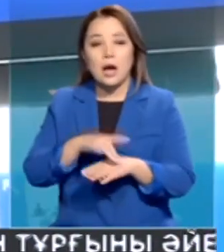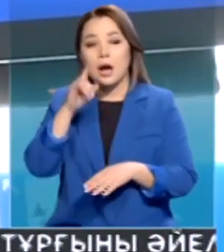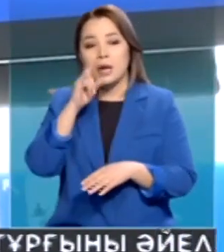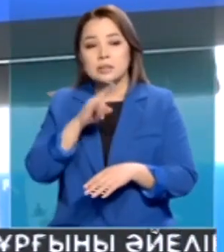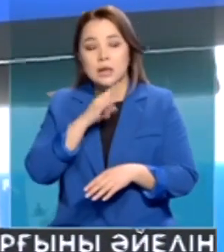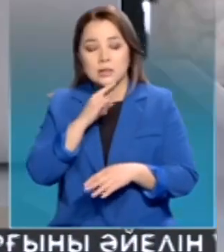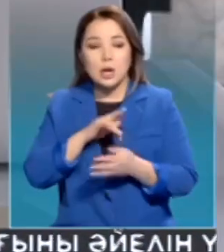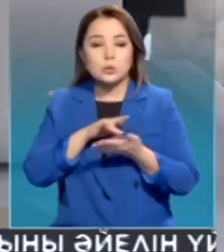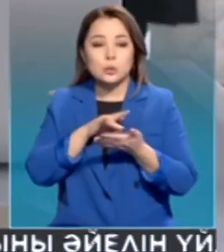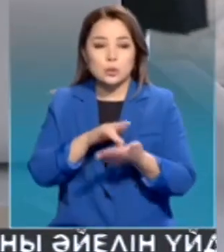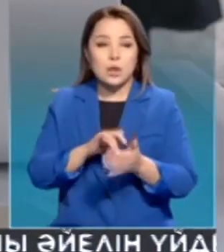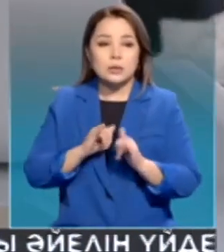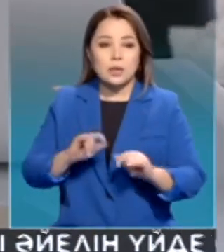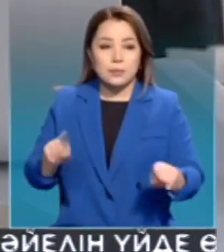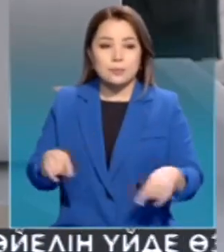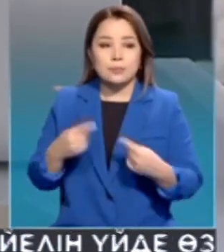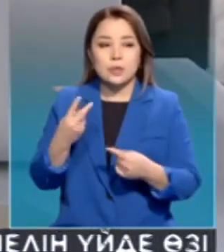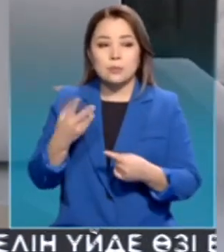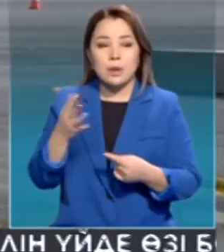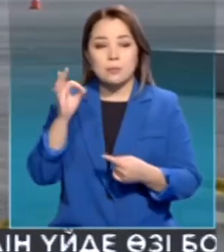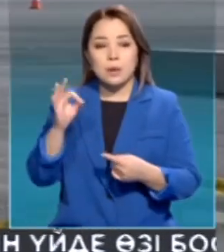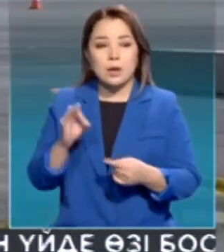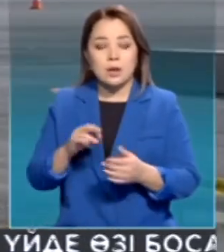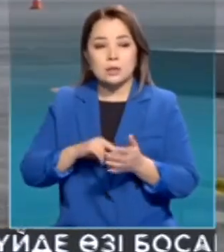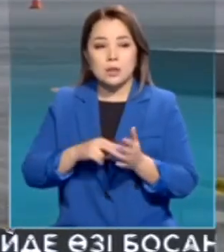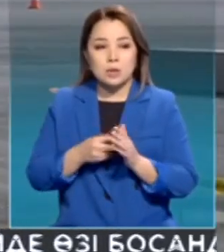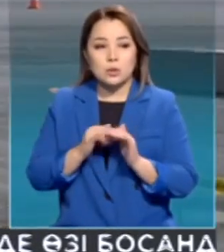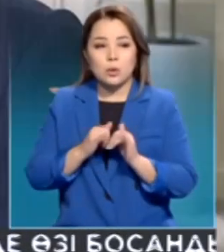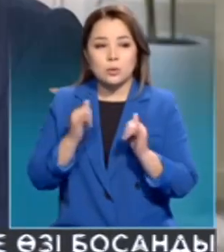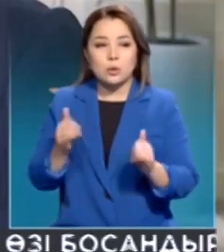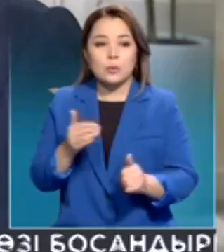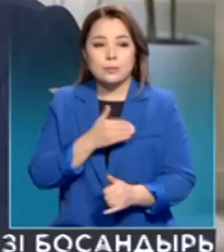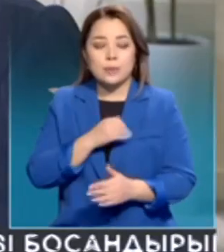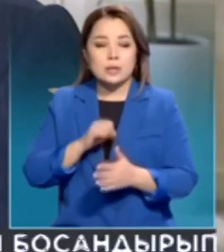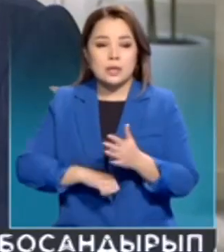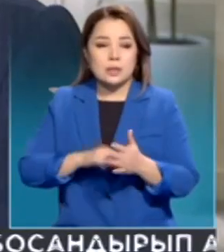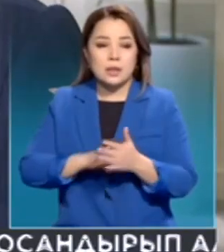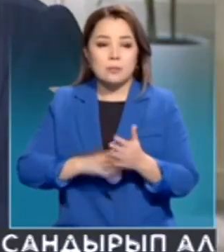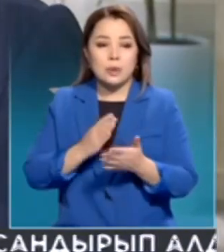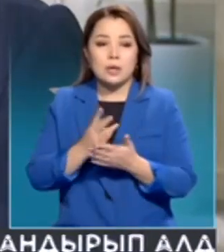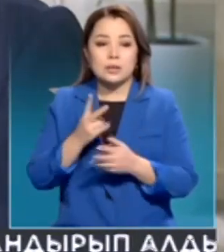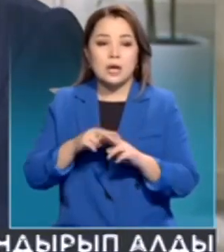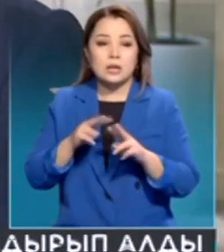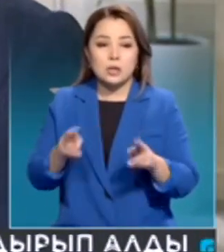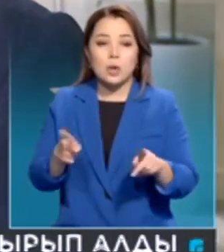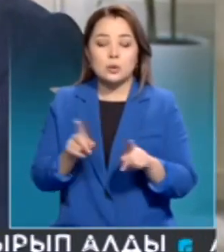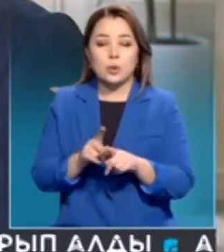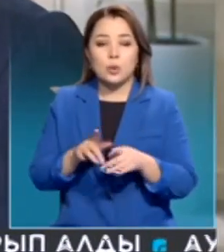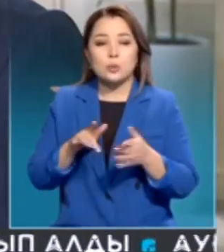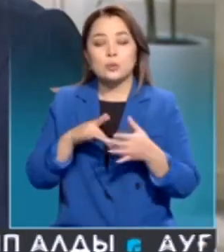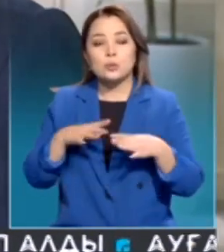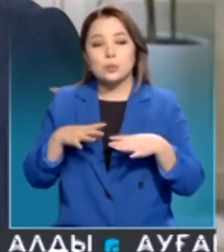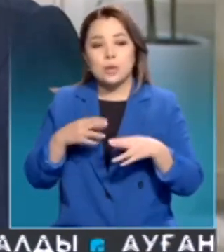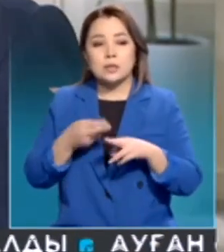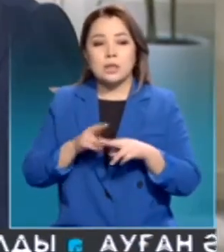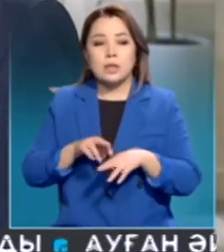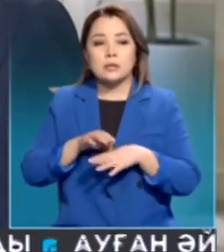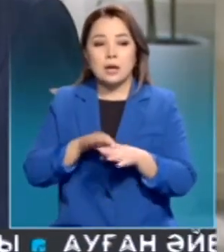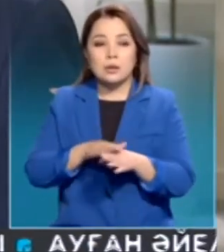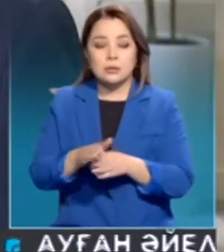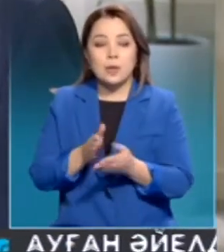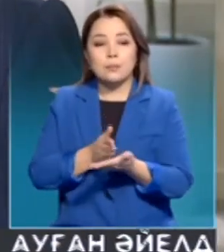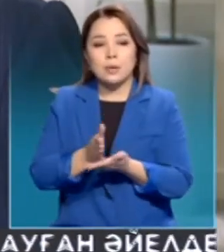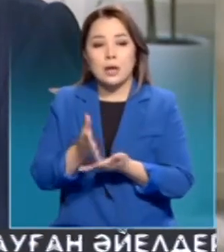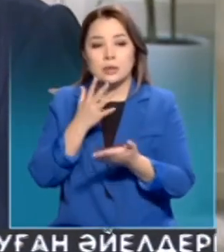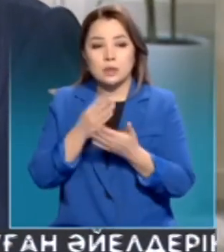Қазақстанға келетін туристерді тағы 25%-ға көбейтуге себеп болады. Екі жақты қостыратын бір туристік бағыттар, маршруттарды әзірлеп жатырмыз.